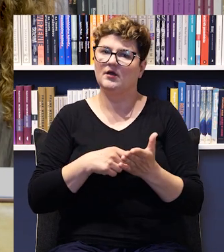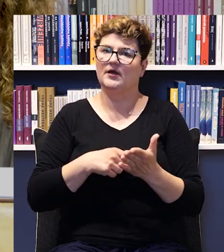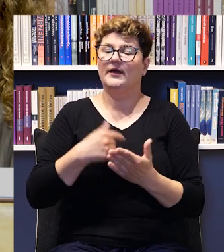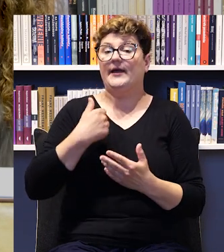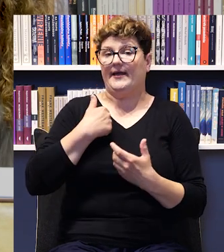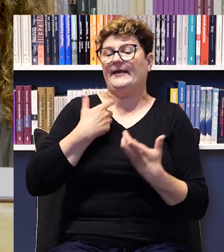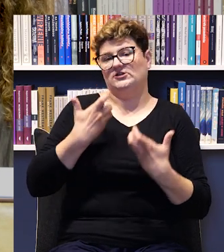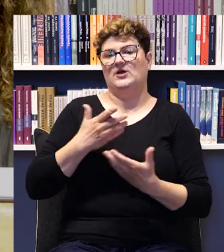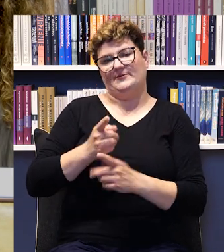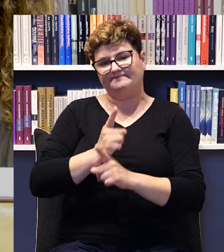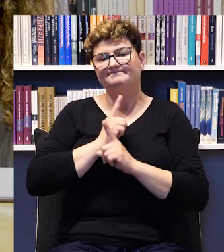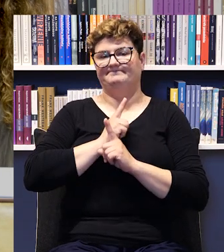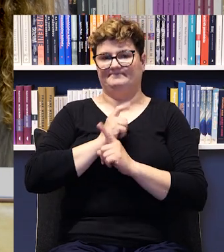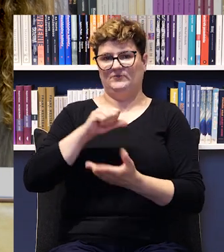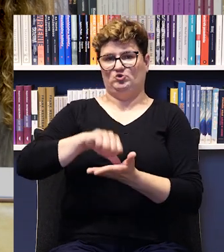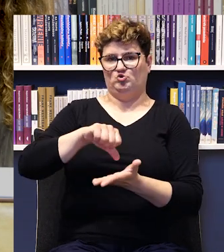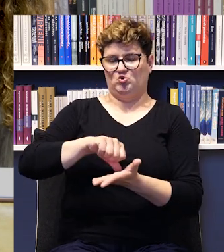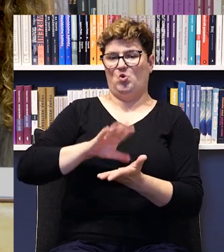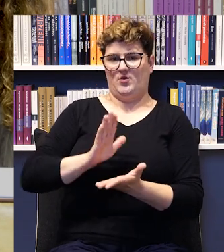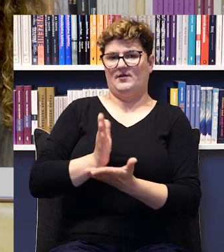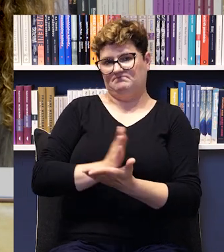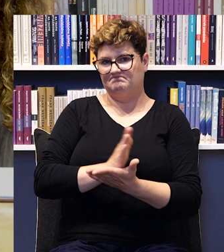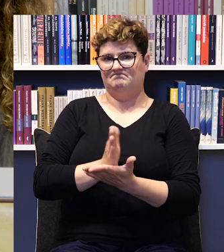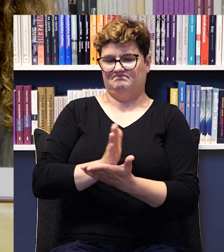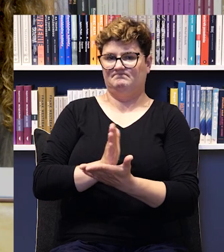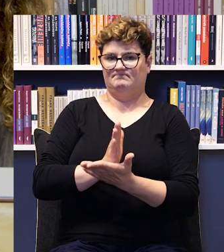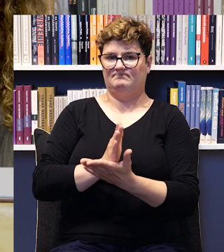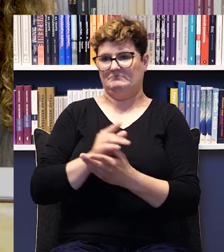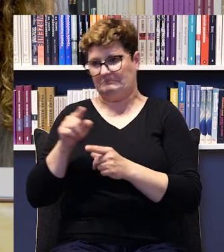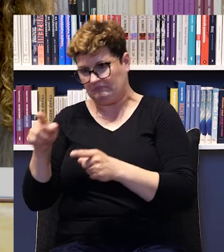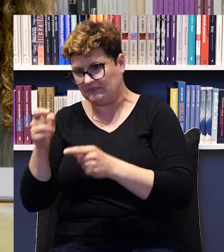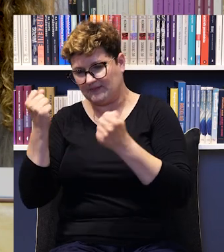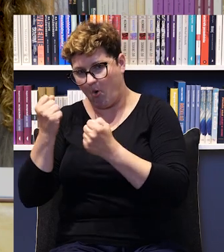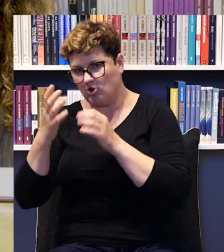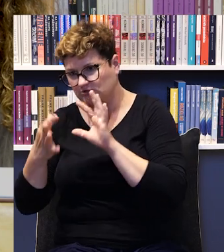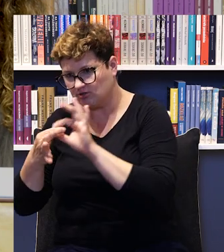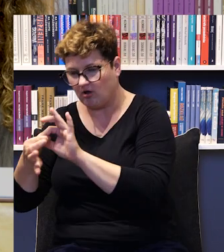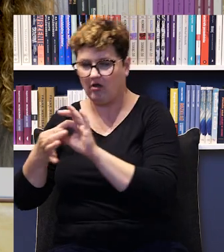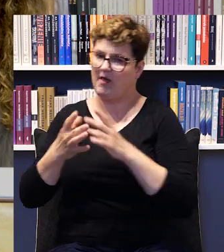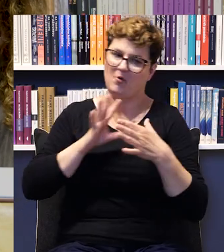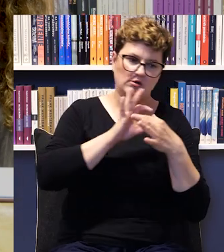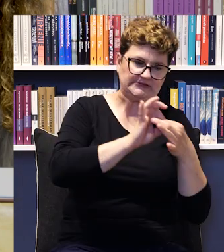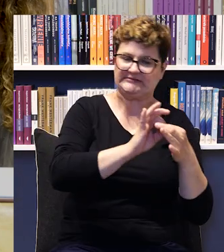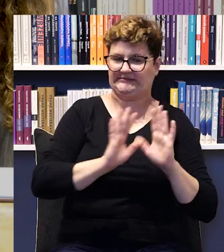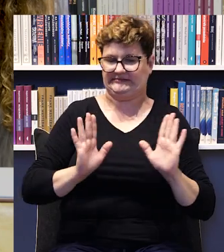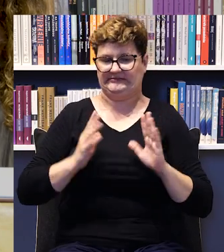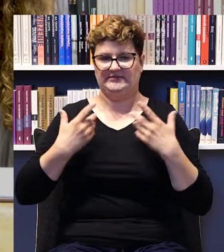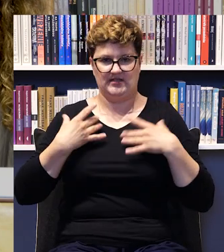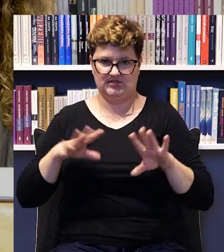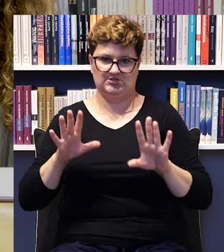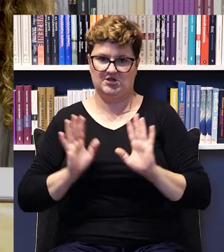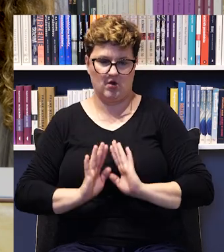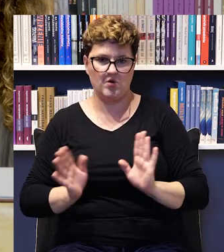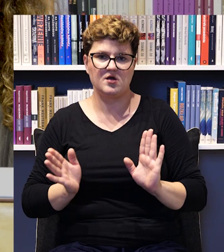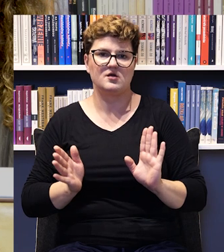ja chciałam zostać pośrodku, to znaczy nie wchodzić jakby zbyt mocno ani w jedną, ani w drugą. Zresztą no takie